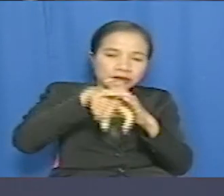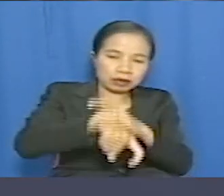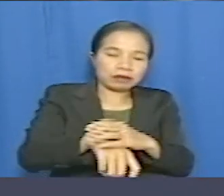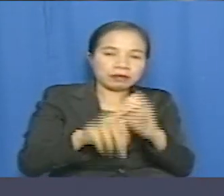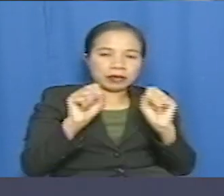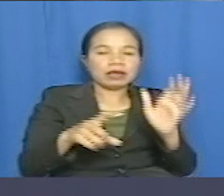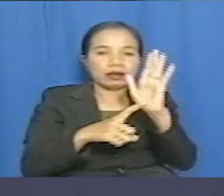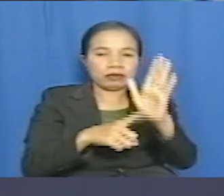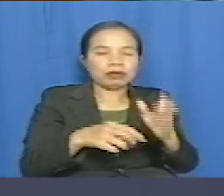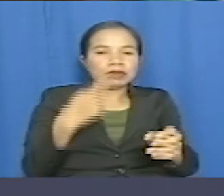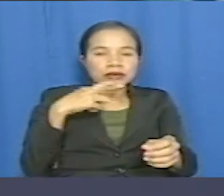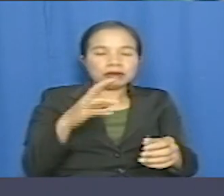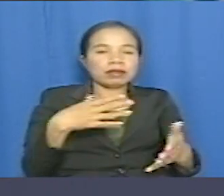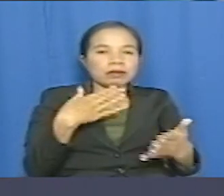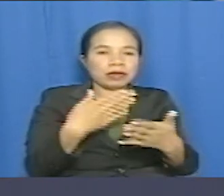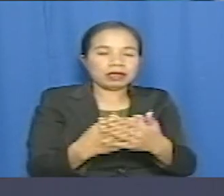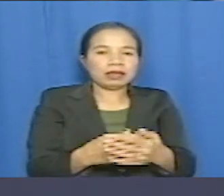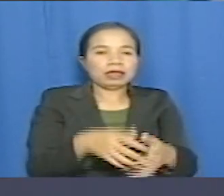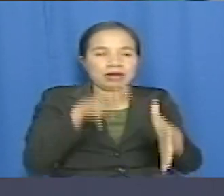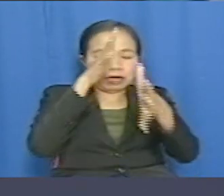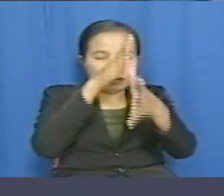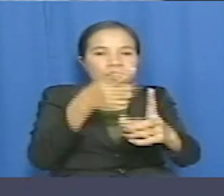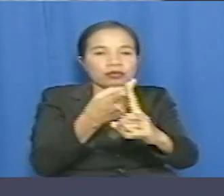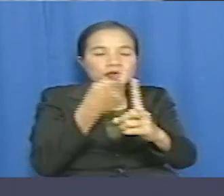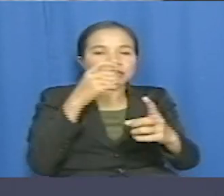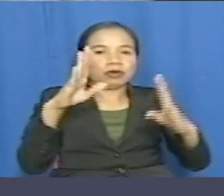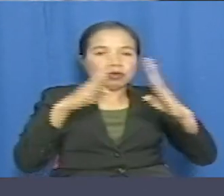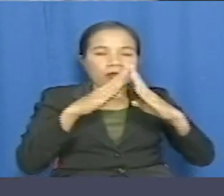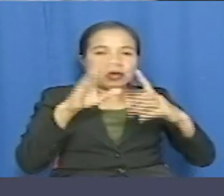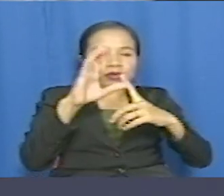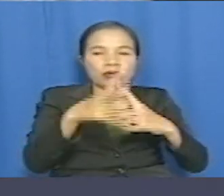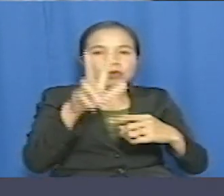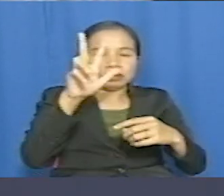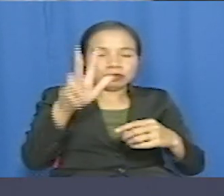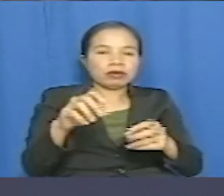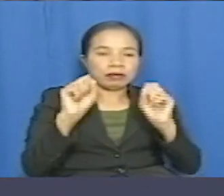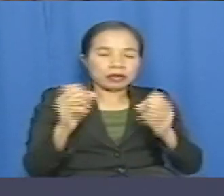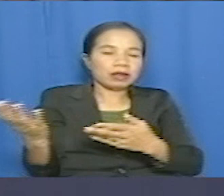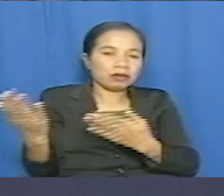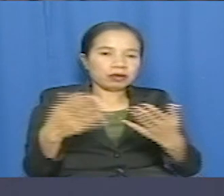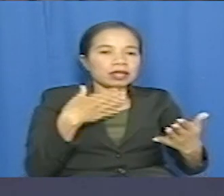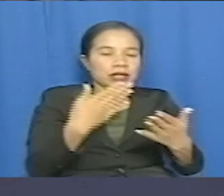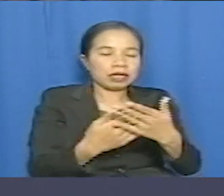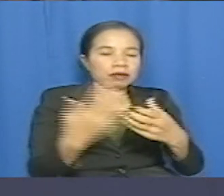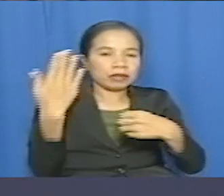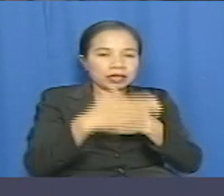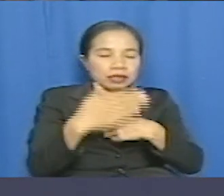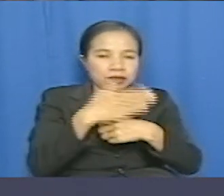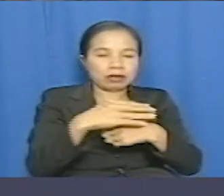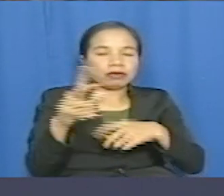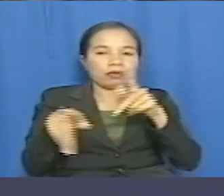diak. Lianain sira husi umalisan tolu ne spera resultado perfura saune selori beneficiu bana saun no zera saun sira